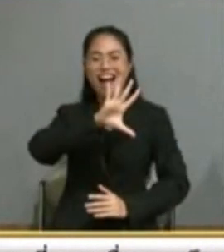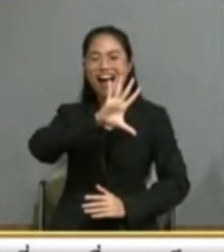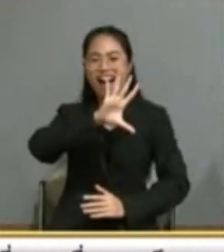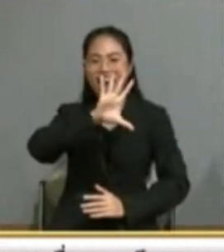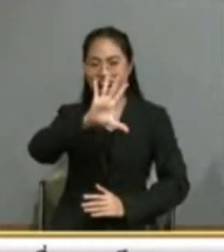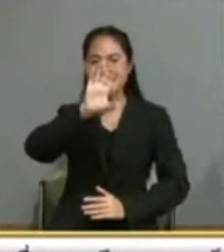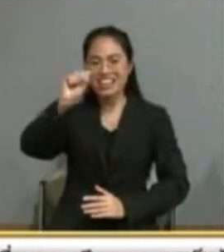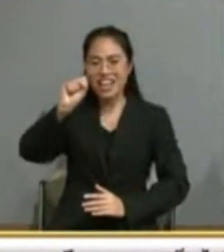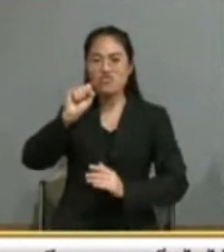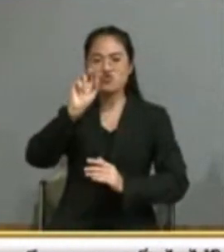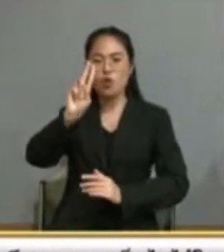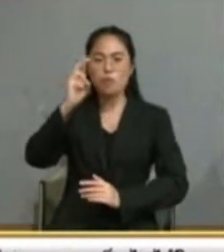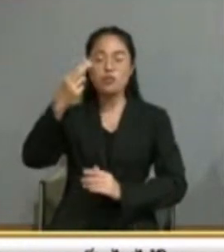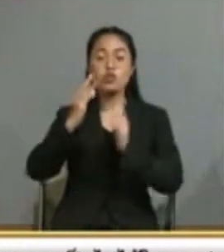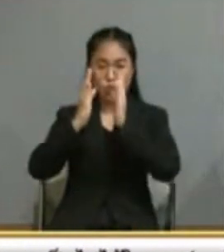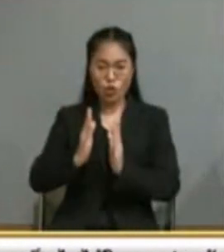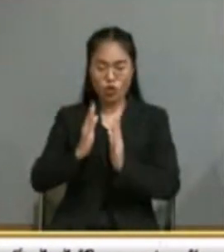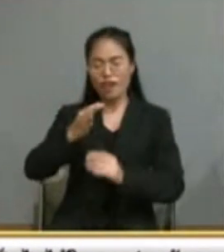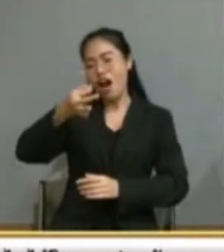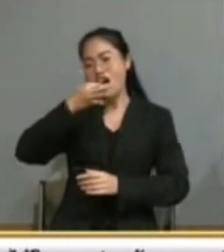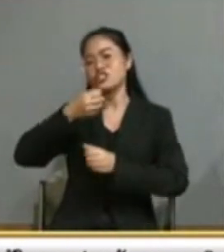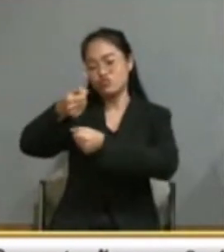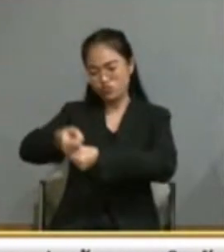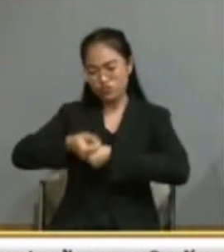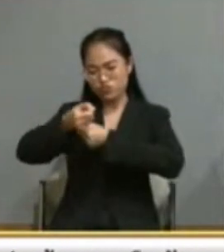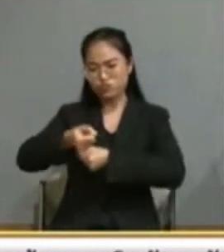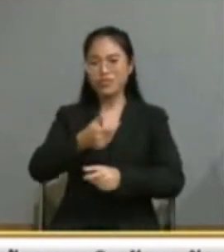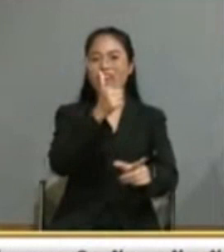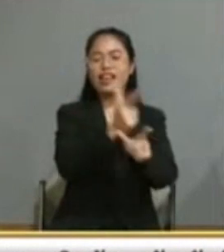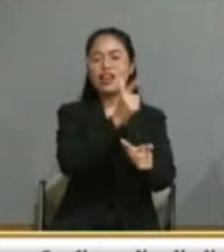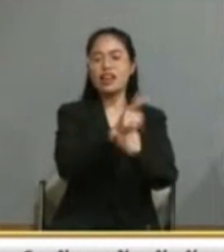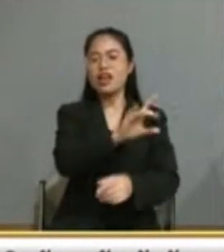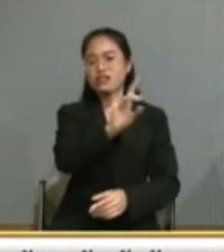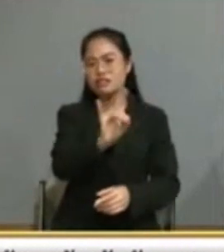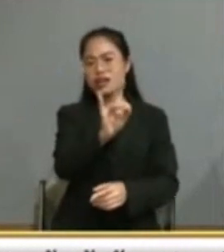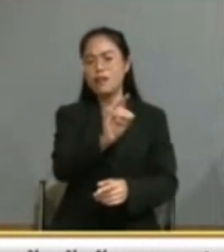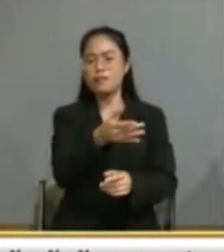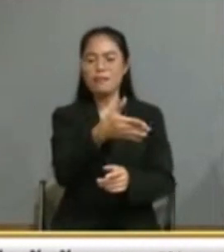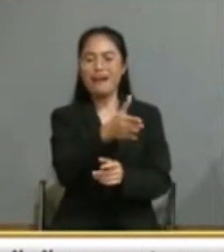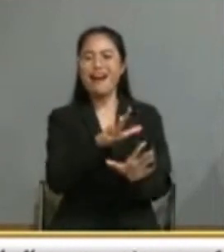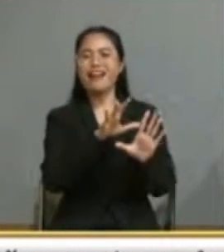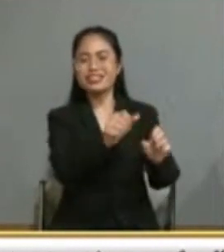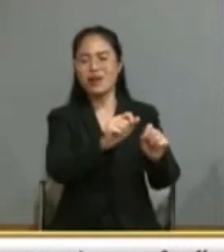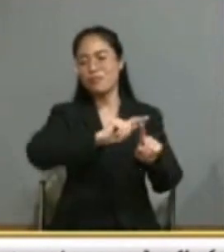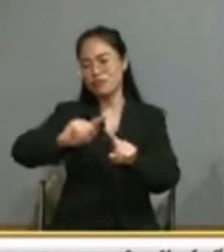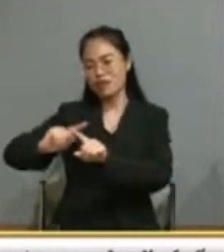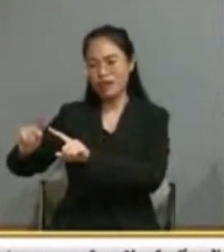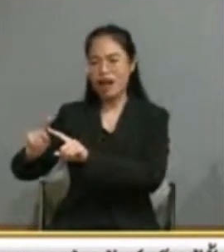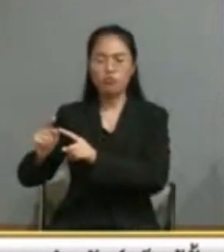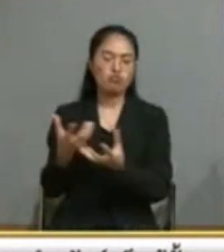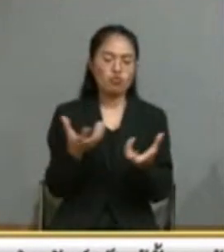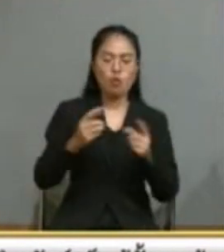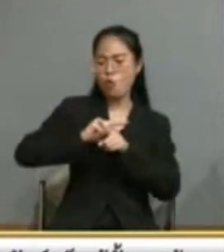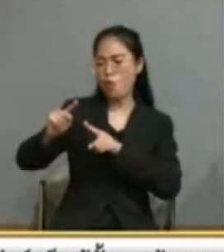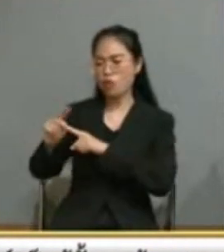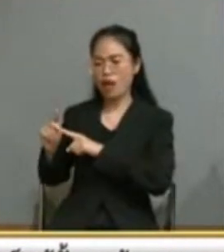ประกอบอาชีพกเกศติทั้ปลูกผื่ without voting and making Tet disturbedผลผิหลายชนิดคลนส่ง